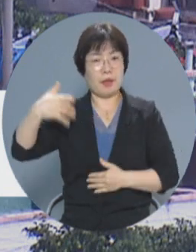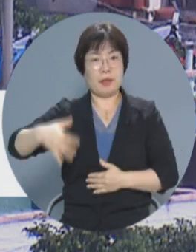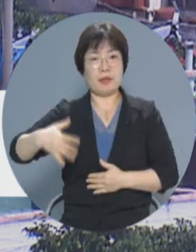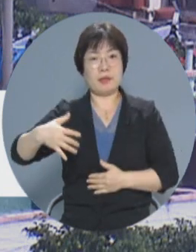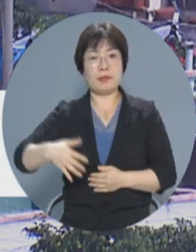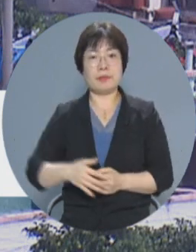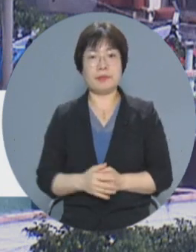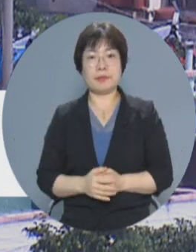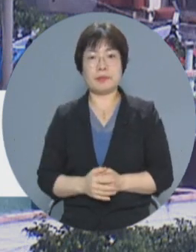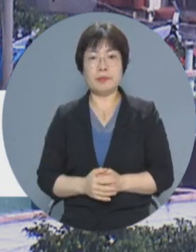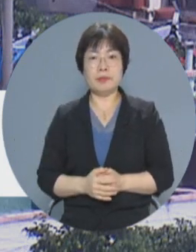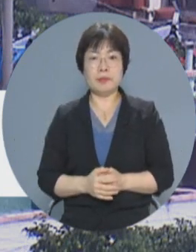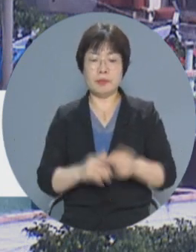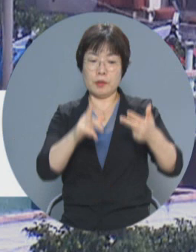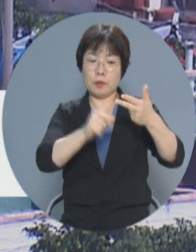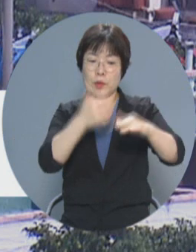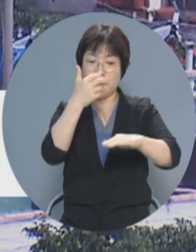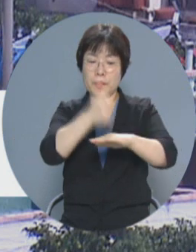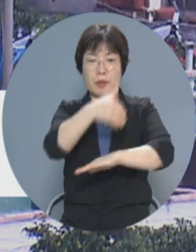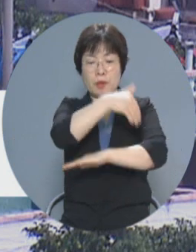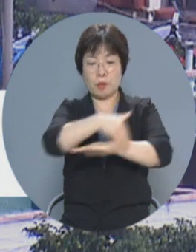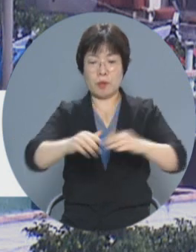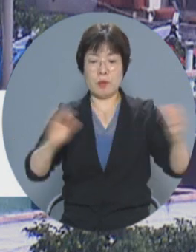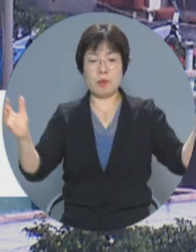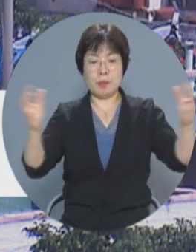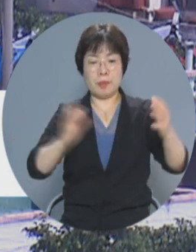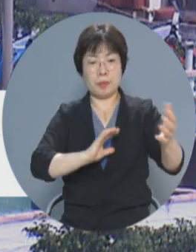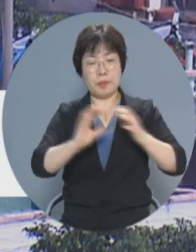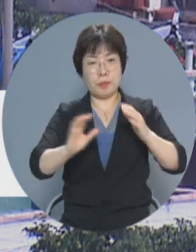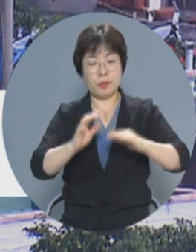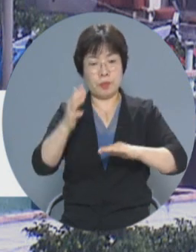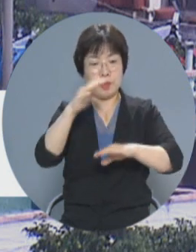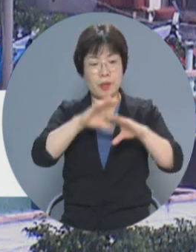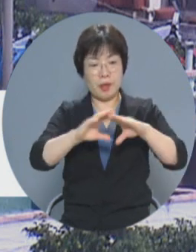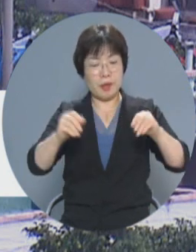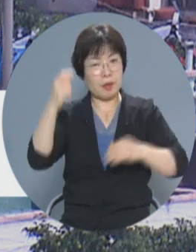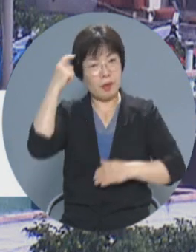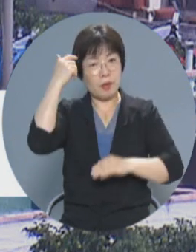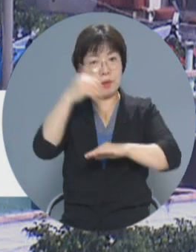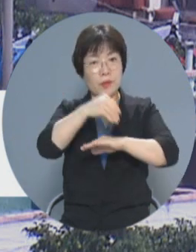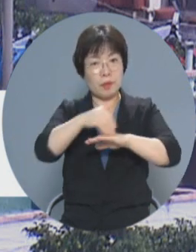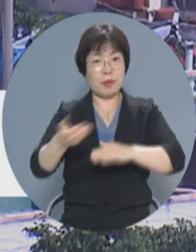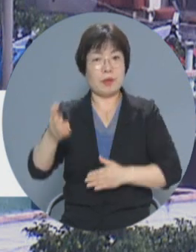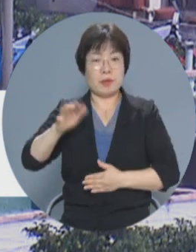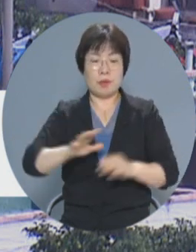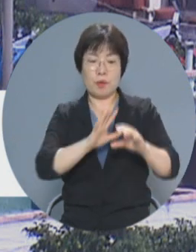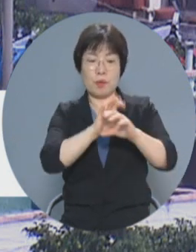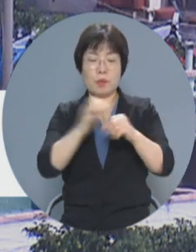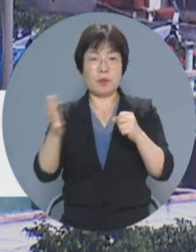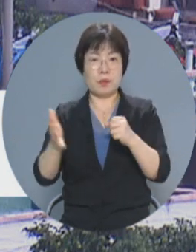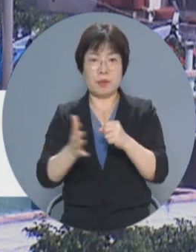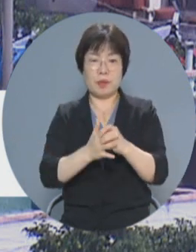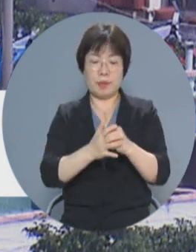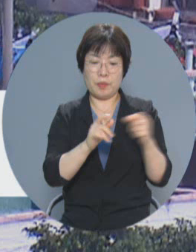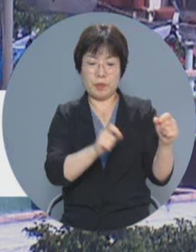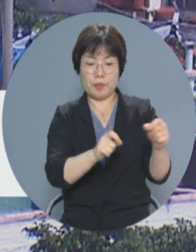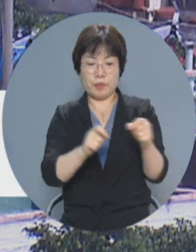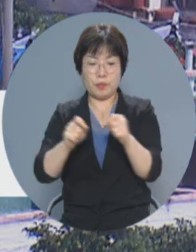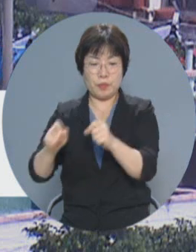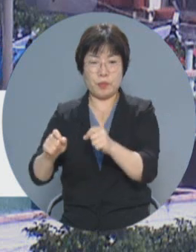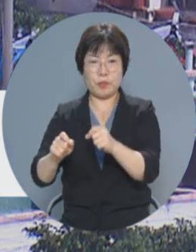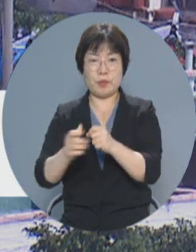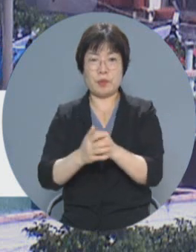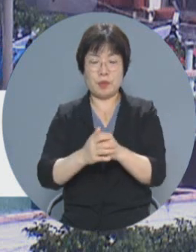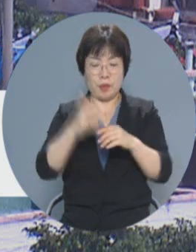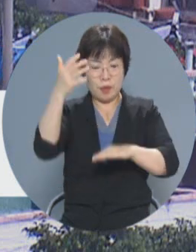있습니다. 지난달 말로 예정됐던 주민공청회를 통해 해결의 실마리가 보이나 싶었는데요. 코로나로 인해